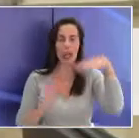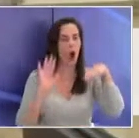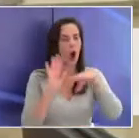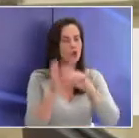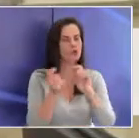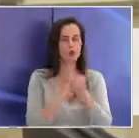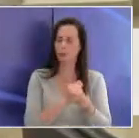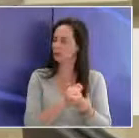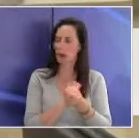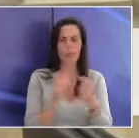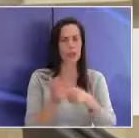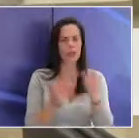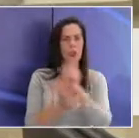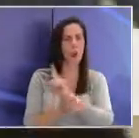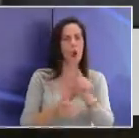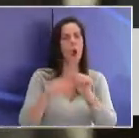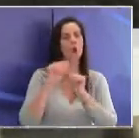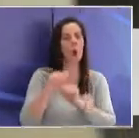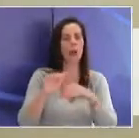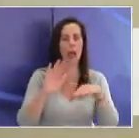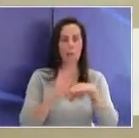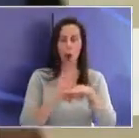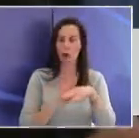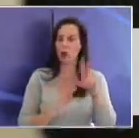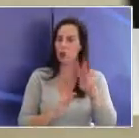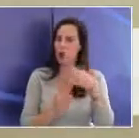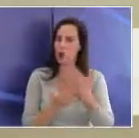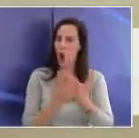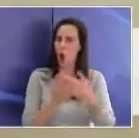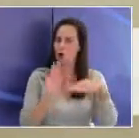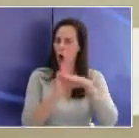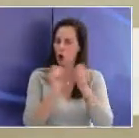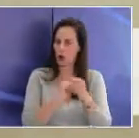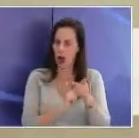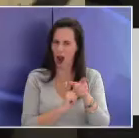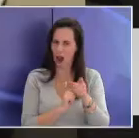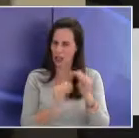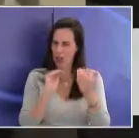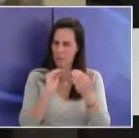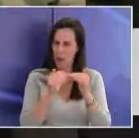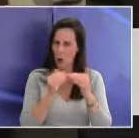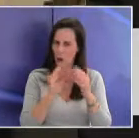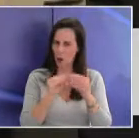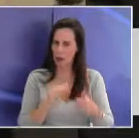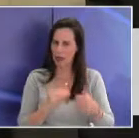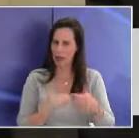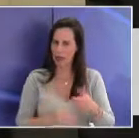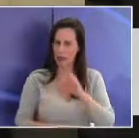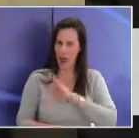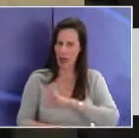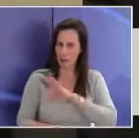שונה ולכן הוא לא יכול לתמוך בו, יש לו הוכחות לכך, את חושבת שהוא מתואם עם ליברמן, שיש פה